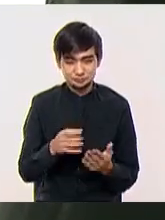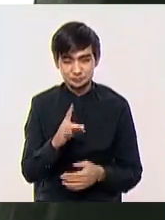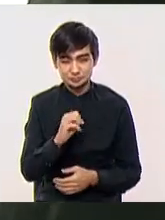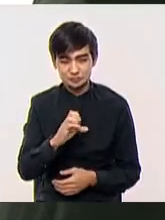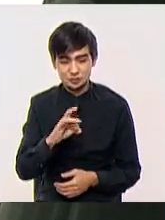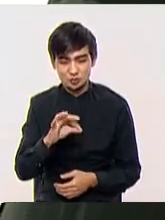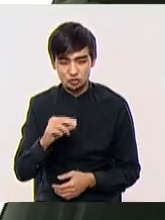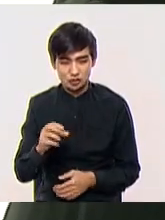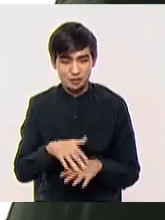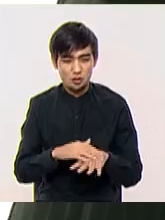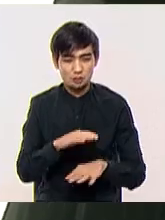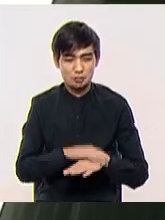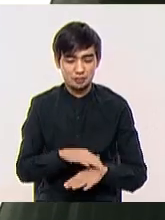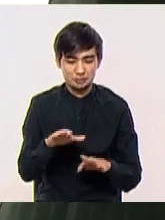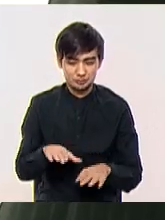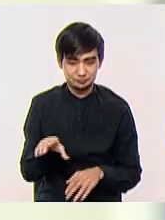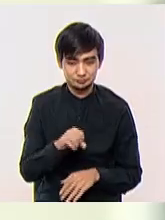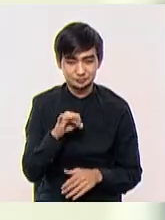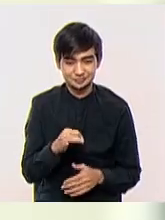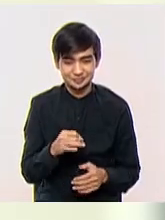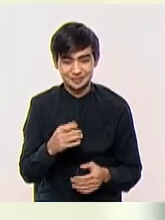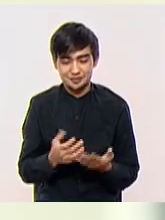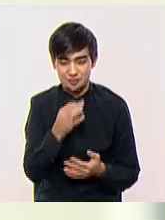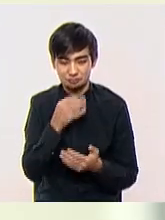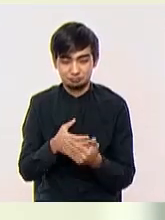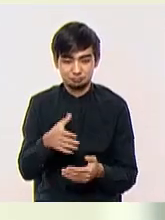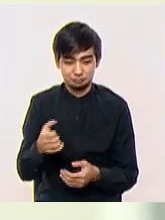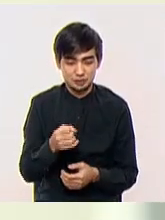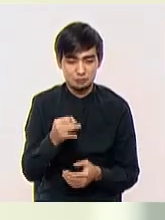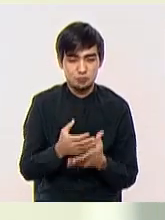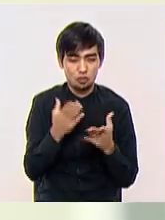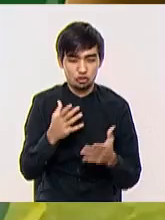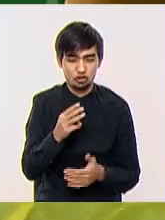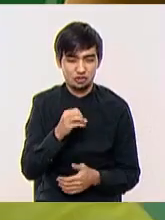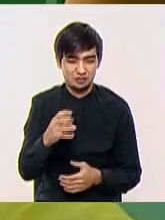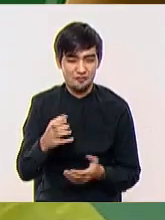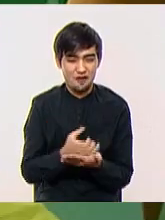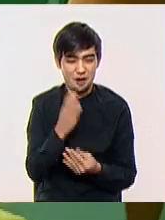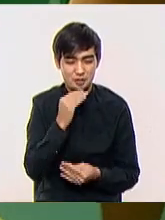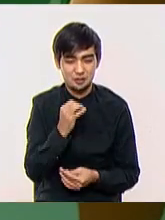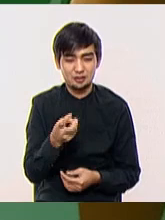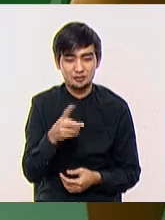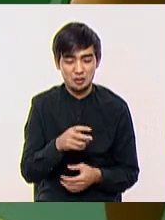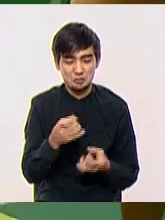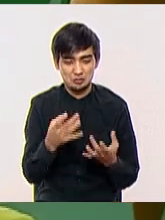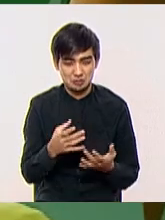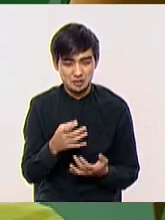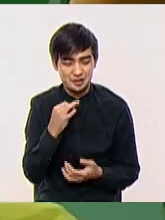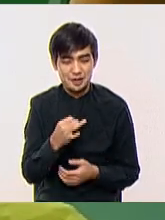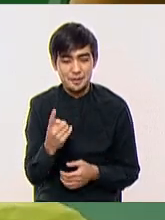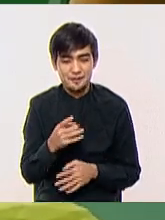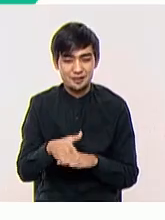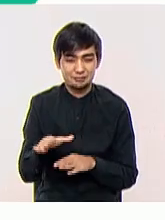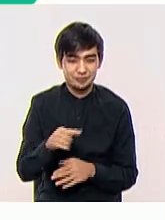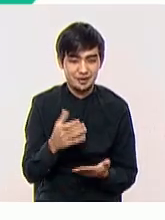выгодных условиях в Халык-банк. Причем, чем раньше вы сделаете это, тем больше шансов выиграть. А условий всего два. Первое – это получить кредит